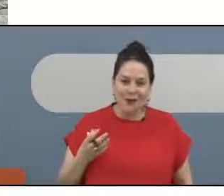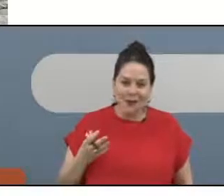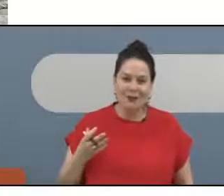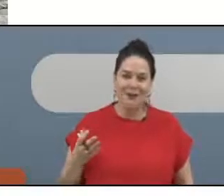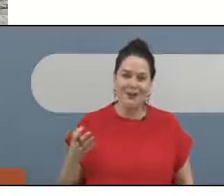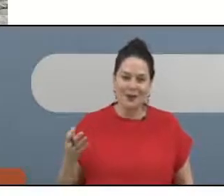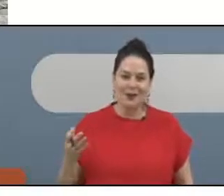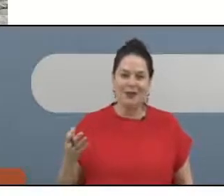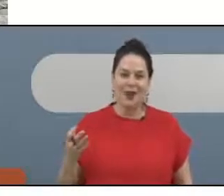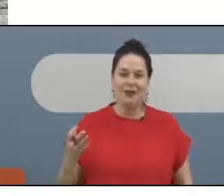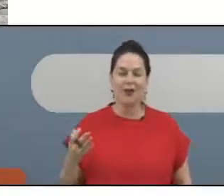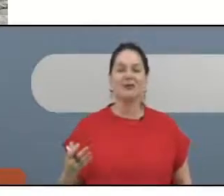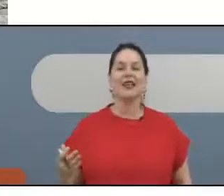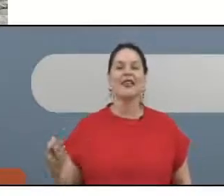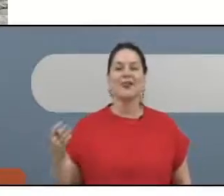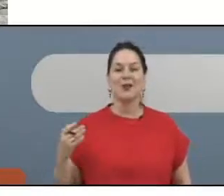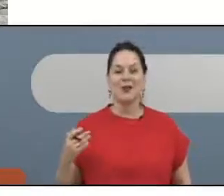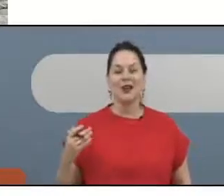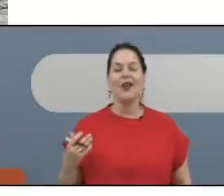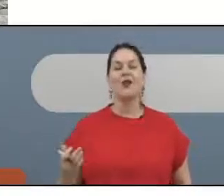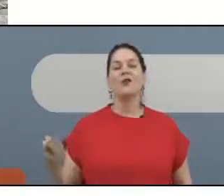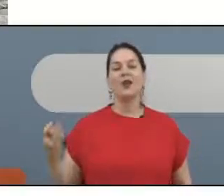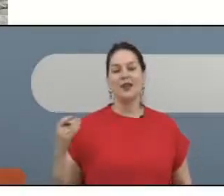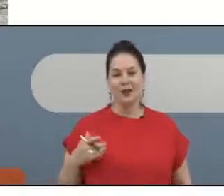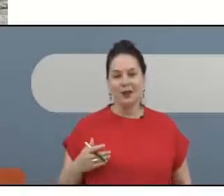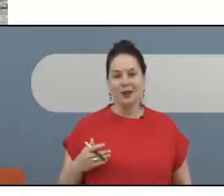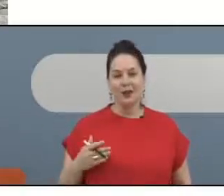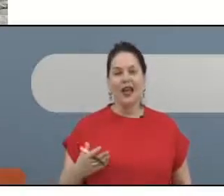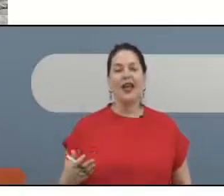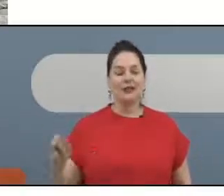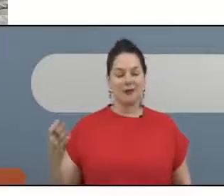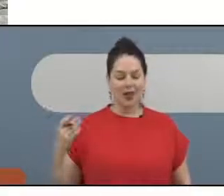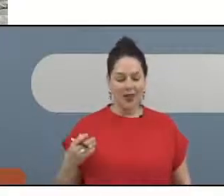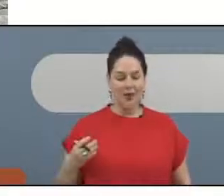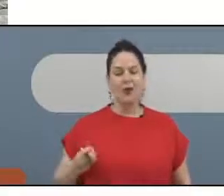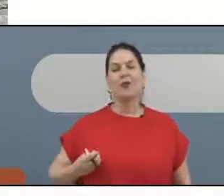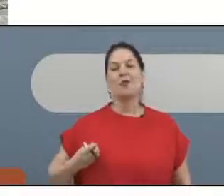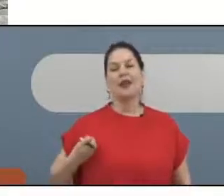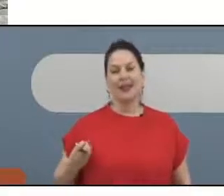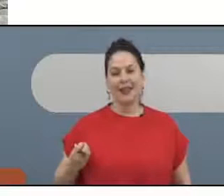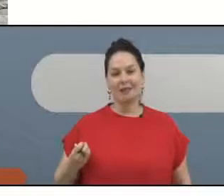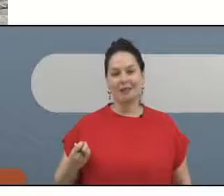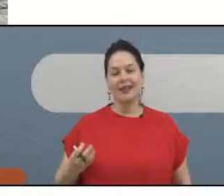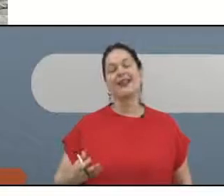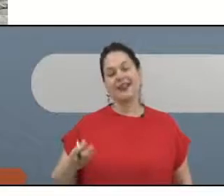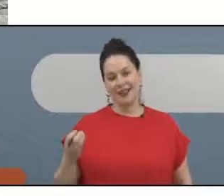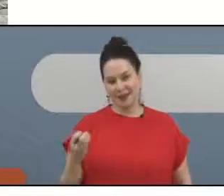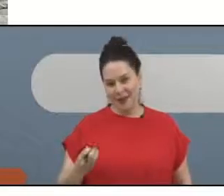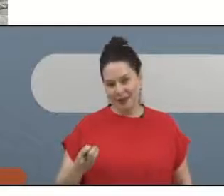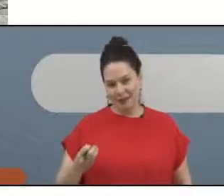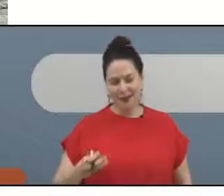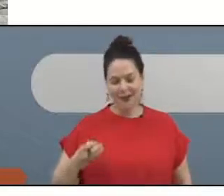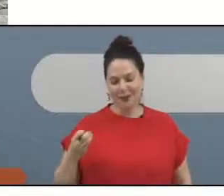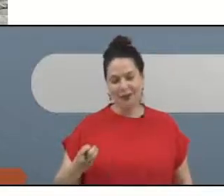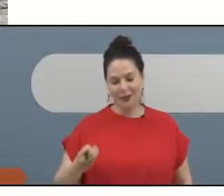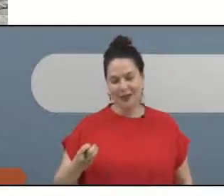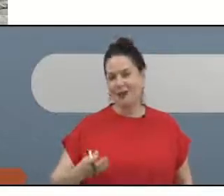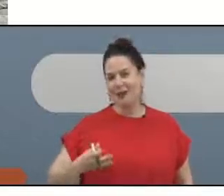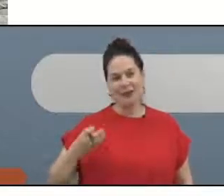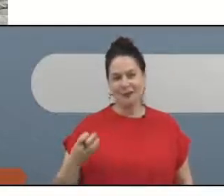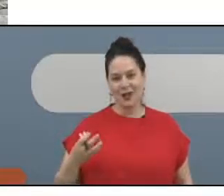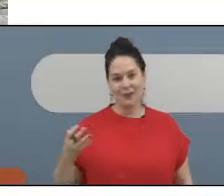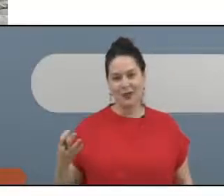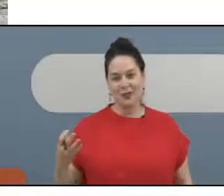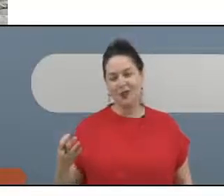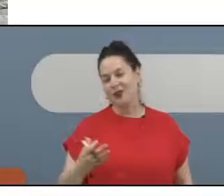אומרת, ברור שתפרסו כנפיים וגם תנצחו, ובגדול, אתם תגיעו כמו מלאכים יפים,